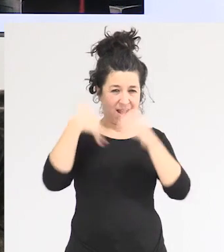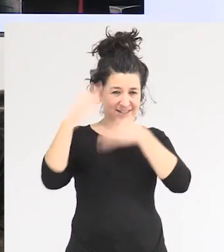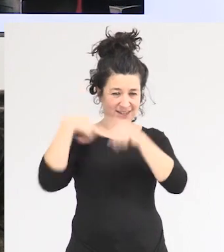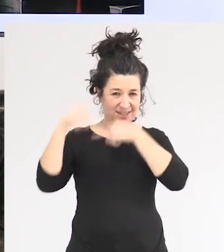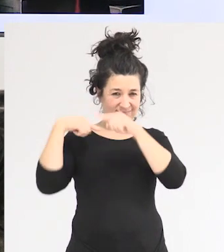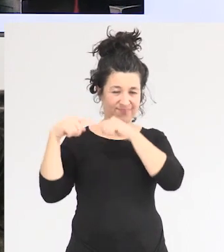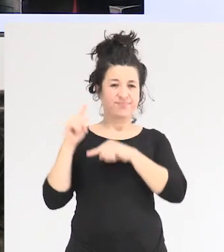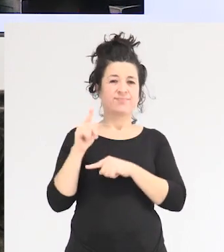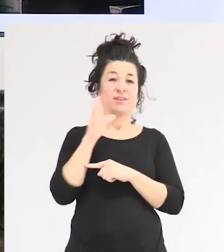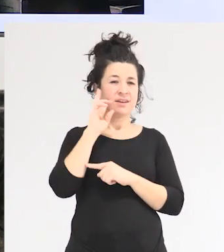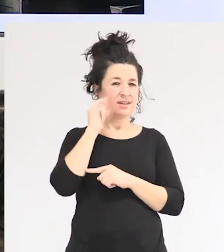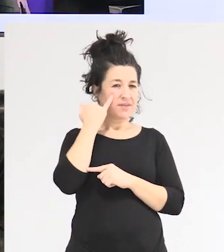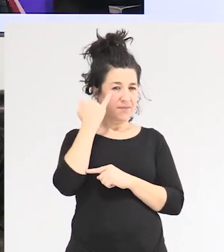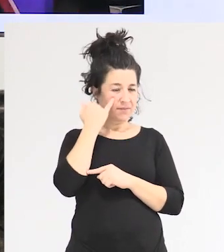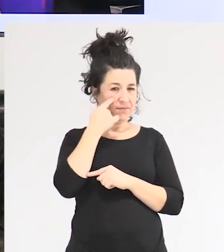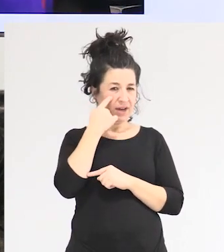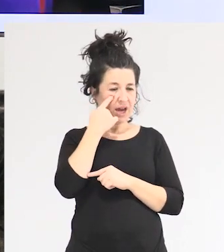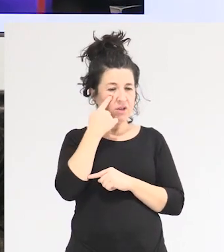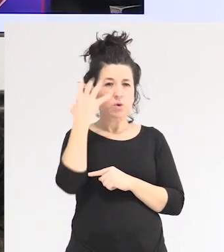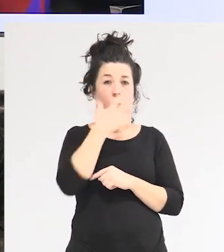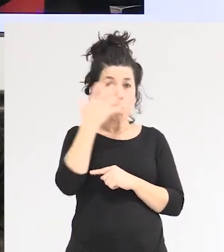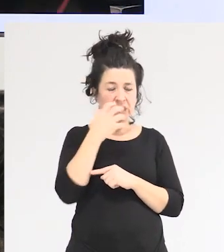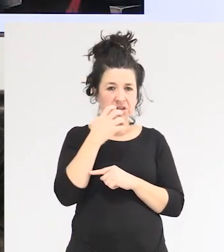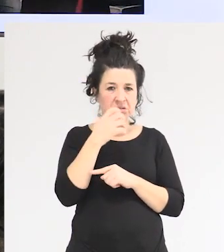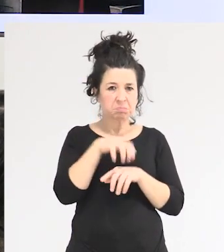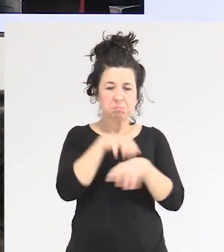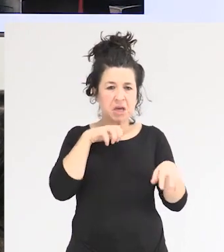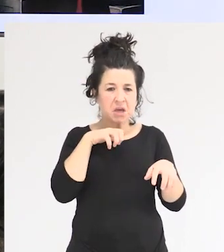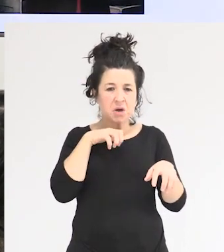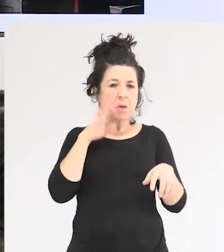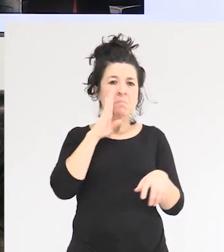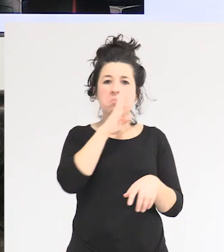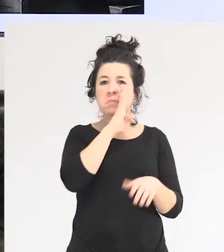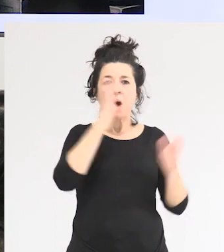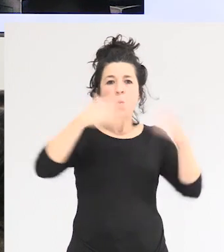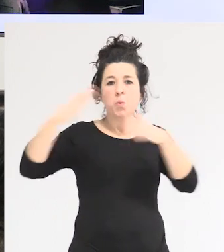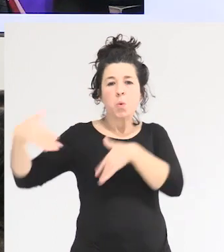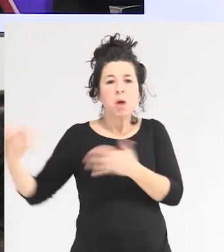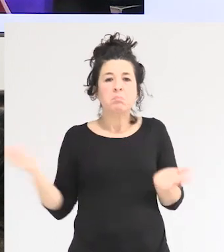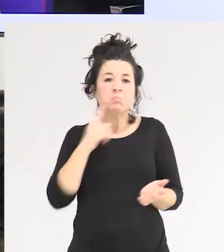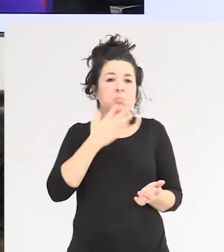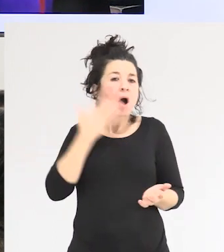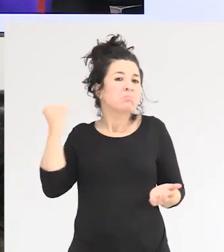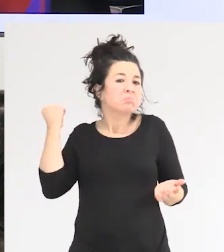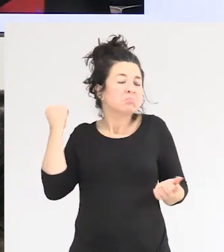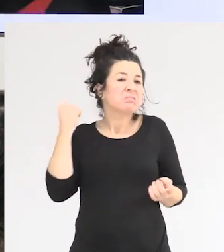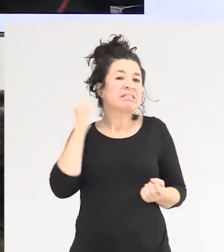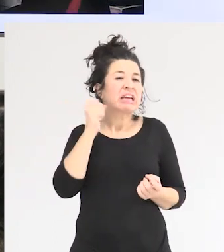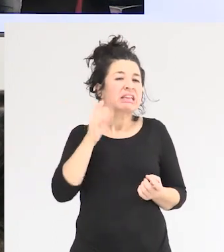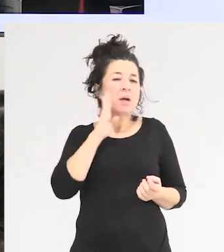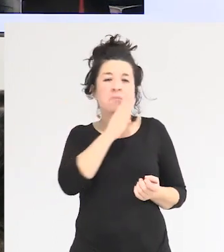ipuin tradizionaletan askotan ez da ama agertzen, eta agertzen dena da ama ordea, bai? Askotan ama hilda dago,